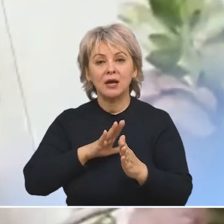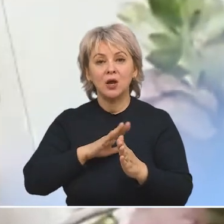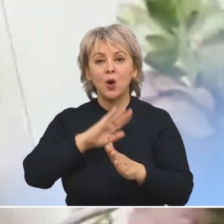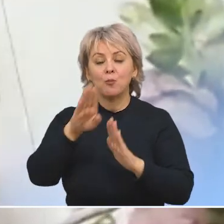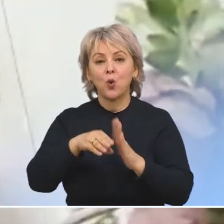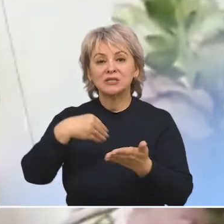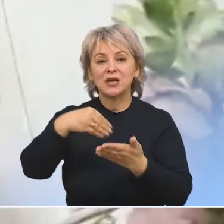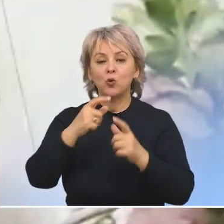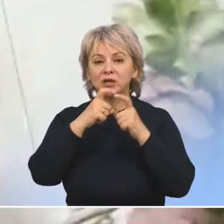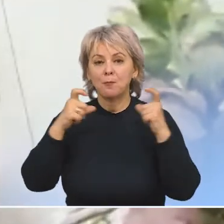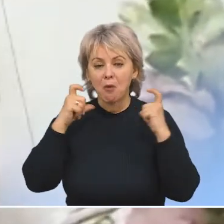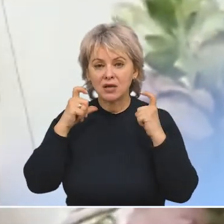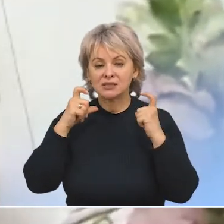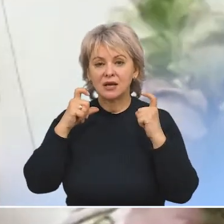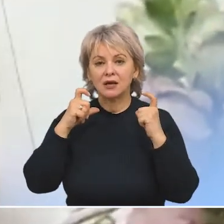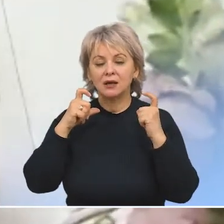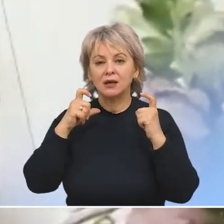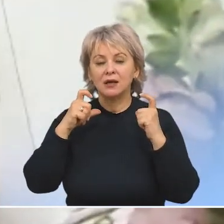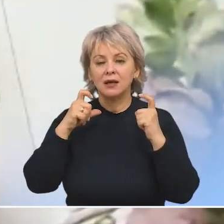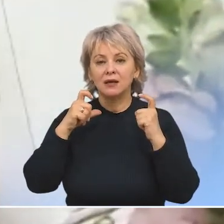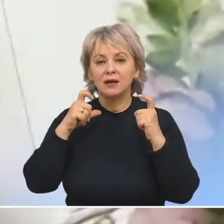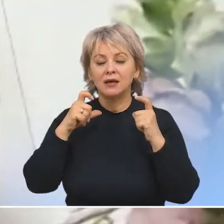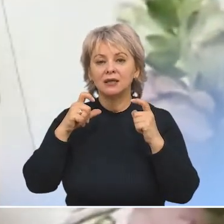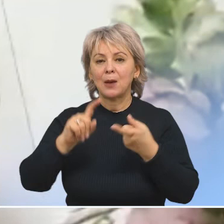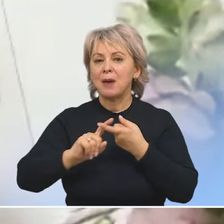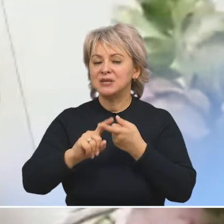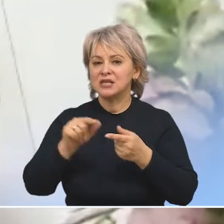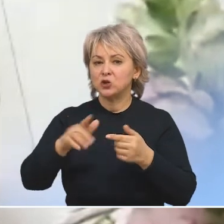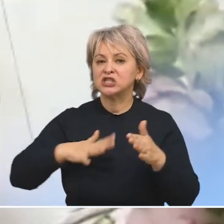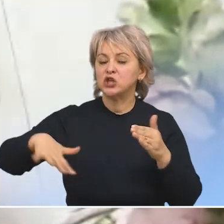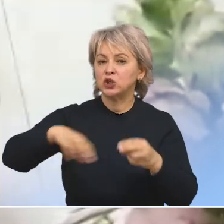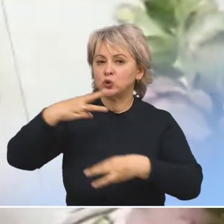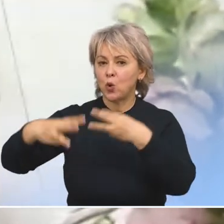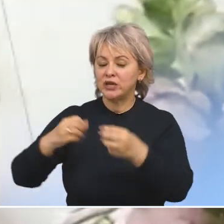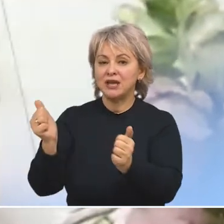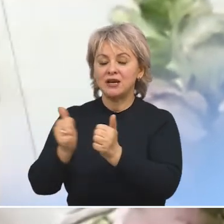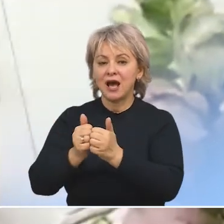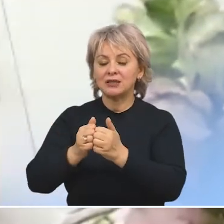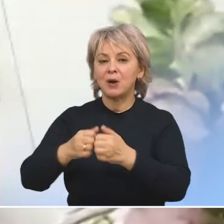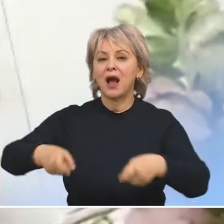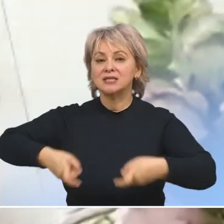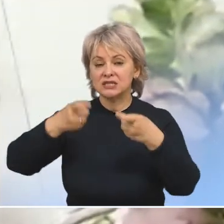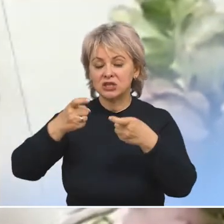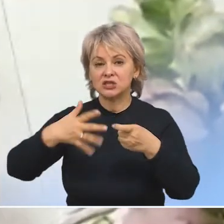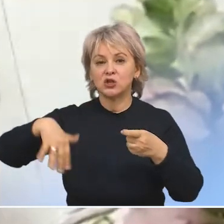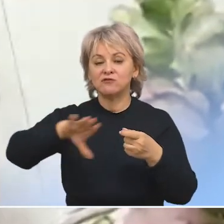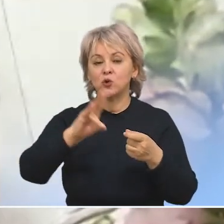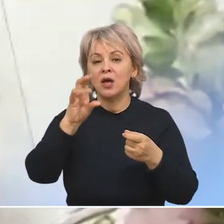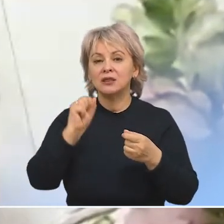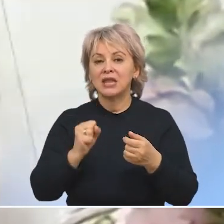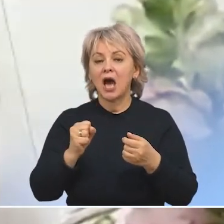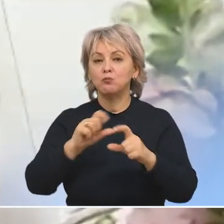например, по закупке масок, по обеззараживанию территории, прилегающей к гостиницам, да,